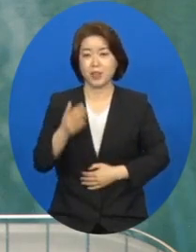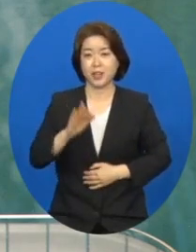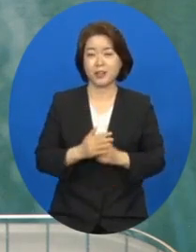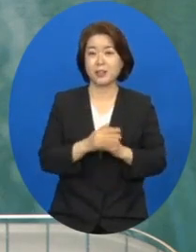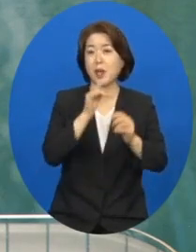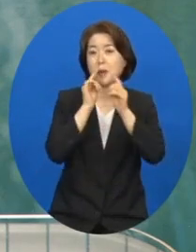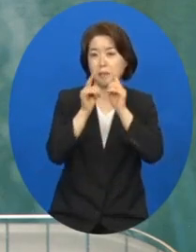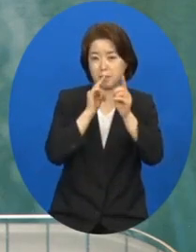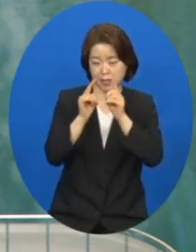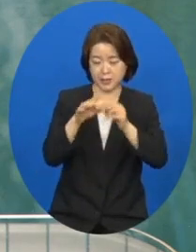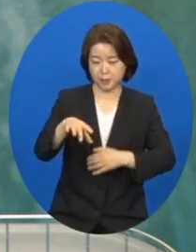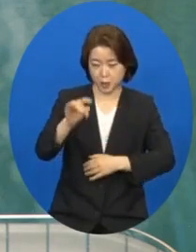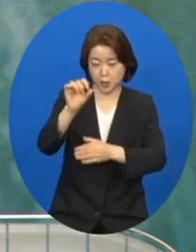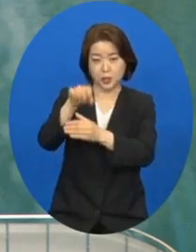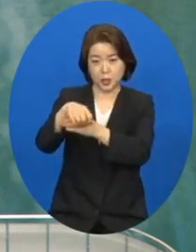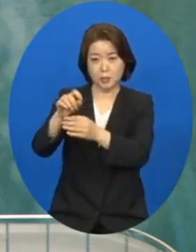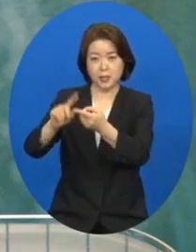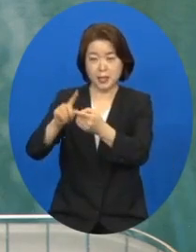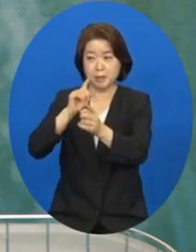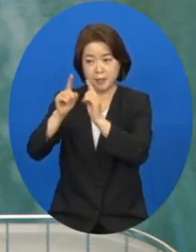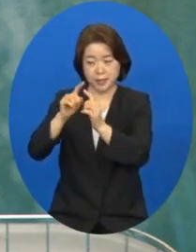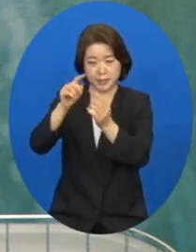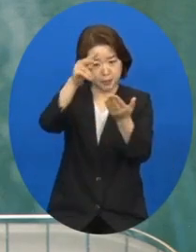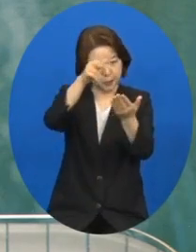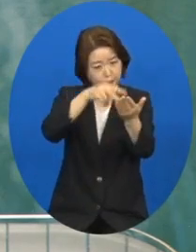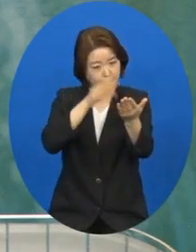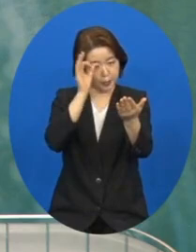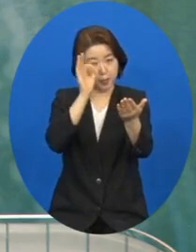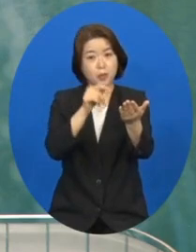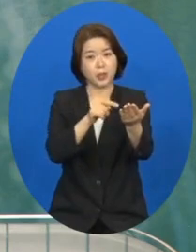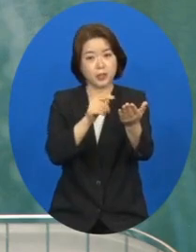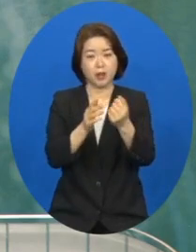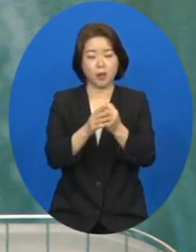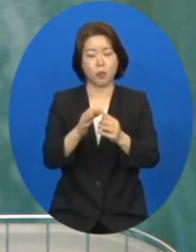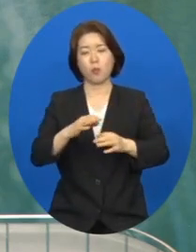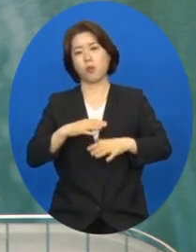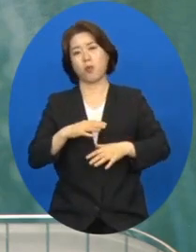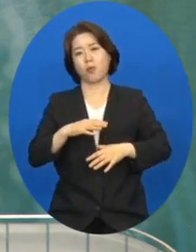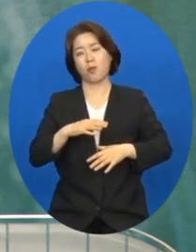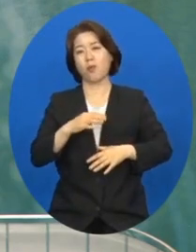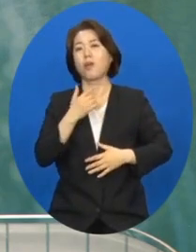첫 열매에 대한 말씀을 이렇게 살펴보다가 깜짝 놀랐습니다.